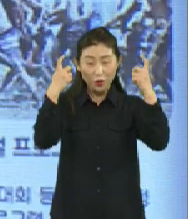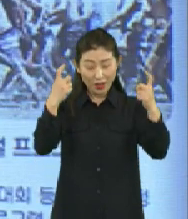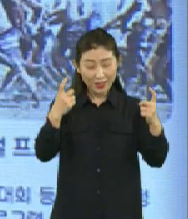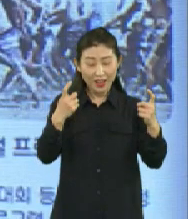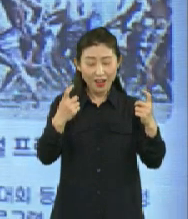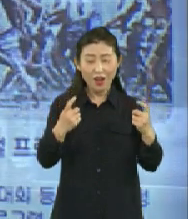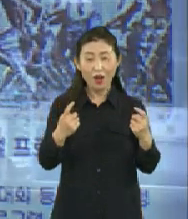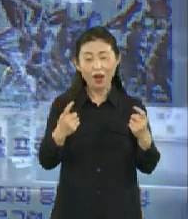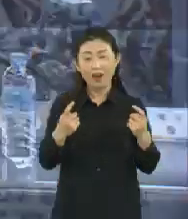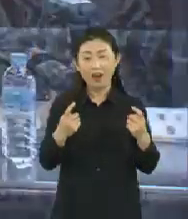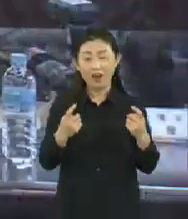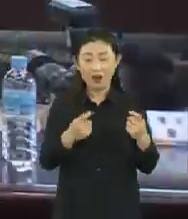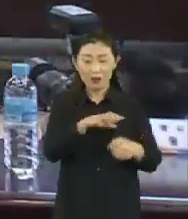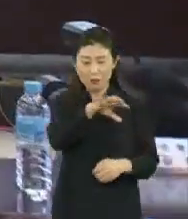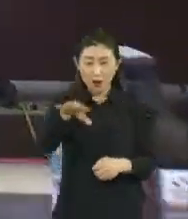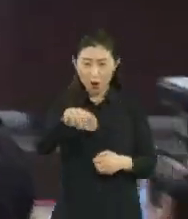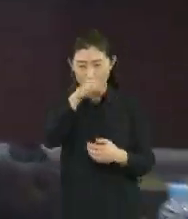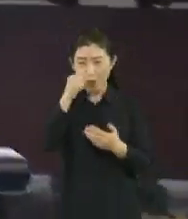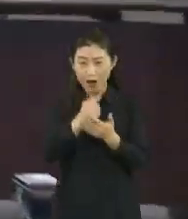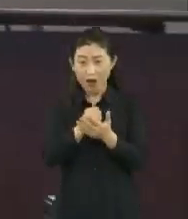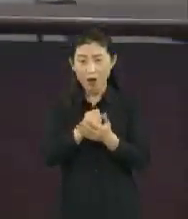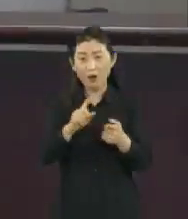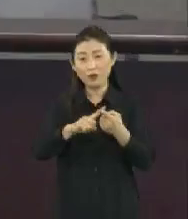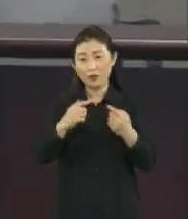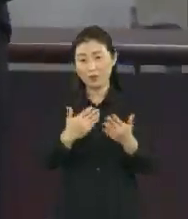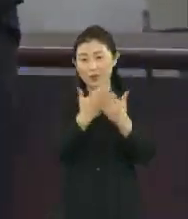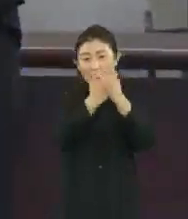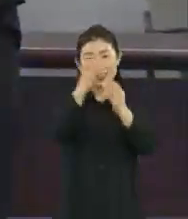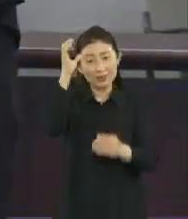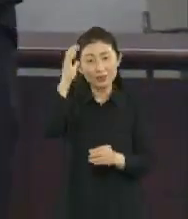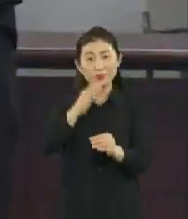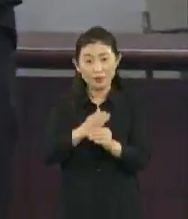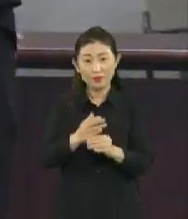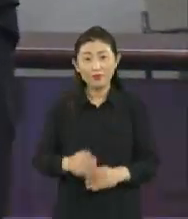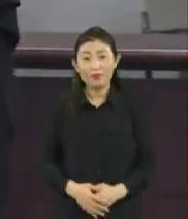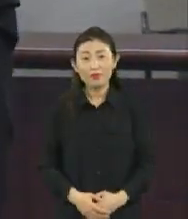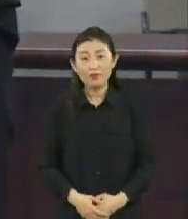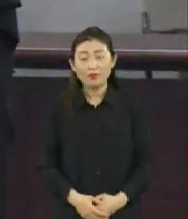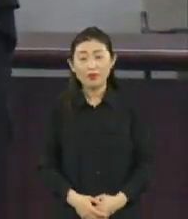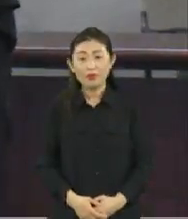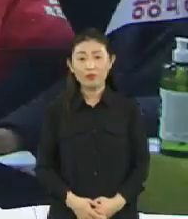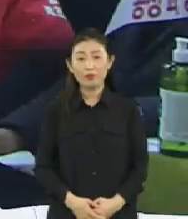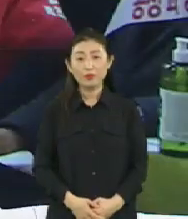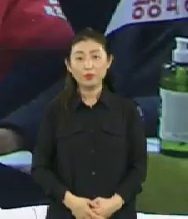중심으로 자리매김하길 기대하고 있습니다. TJB 이선학입니다.